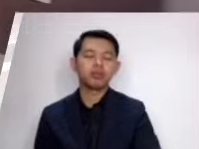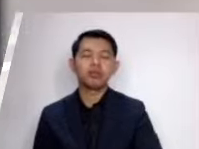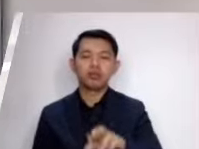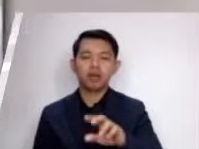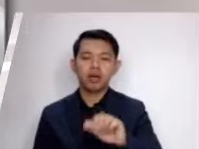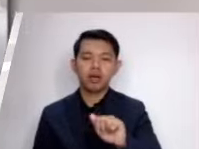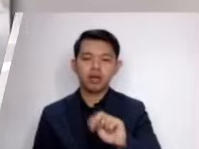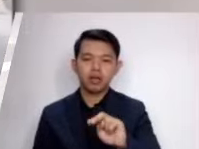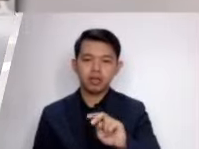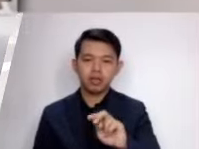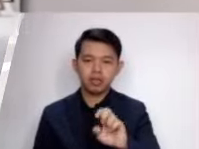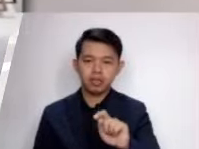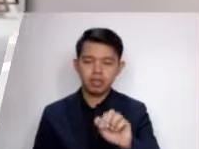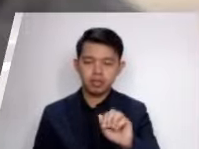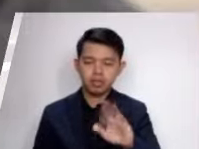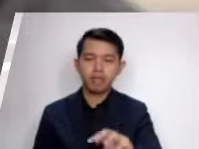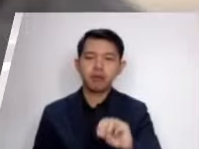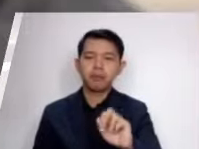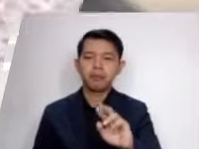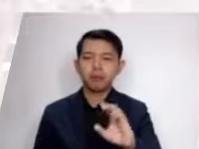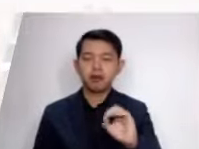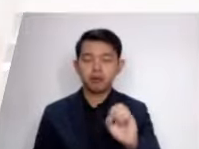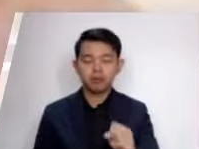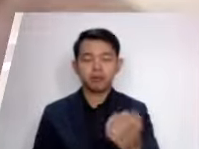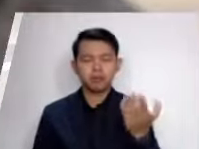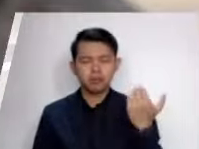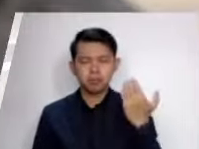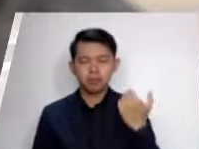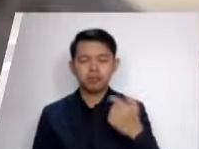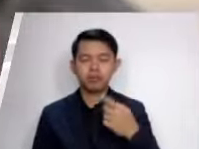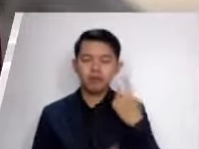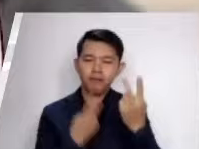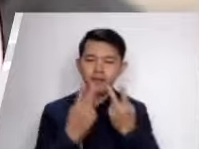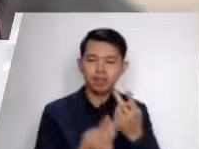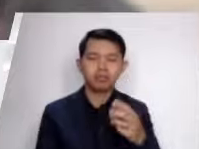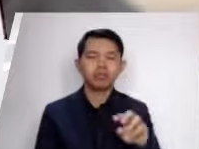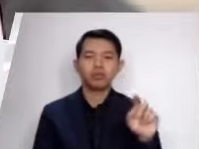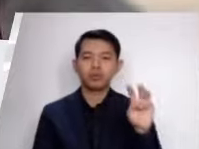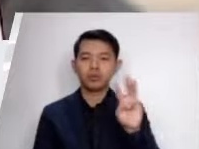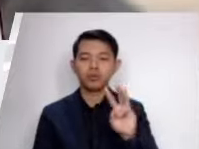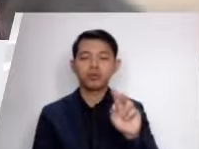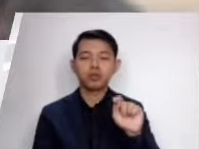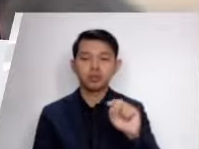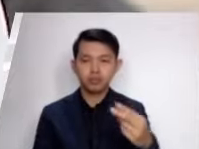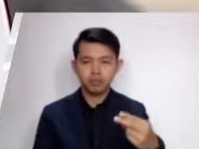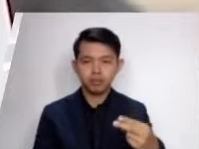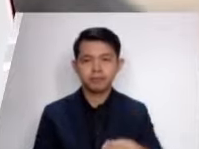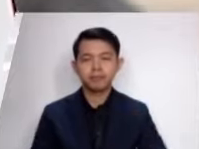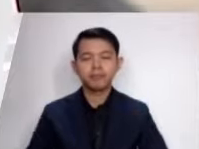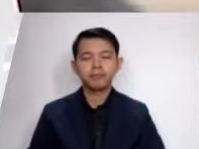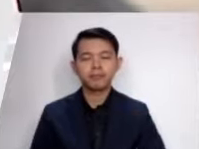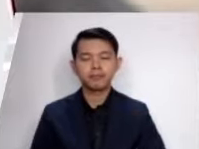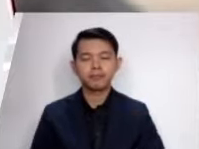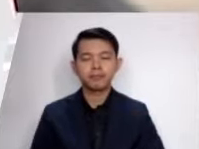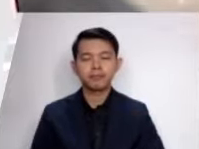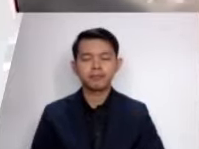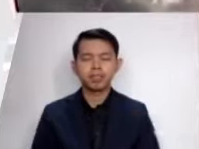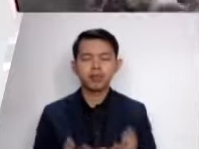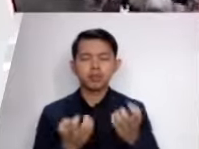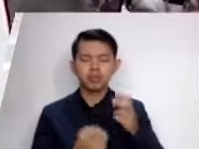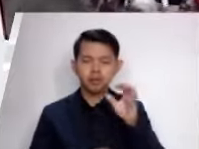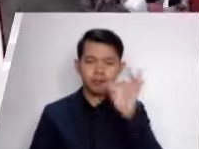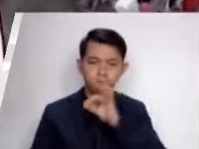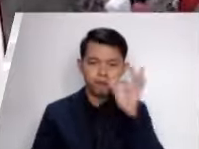Intramuros na bumisita noong Huwebes. And actually, that's actually a special request also of the First Lady, that she wants Filipino people to have something, a